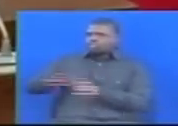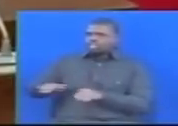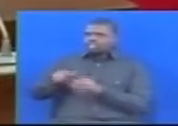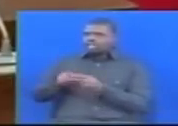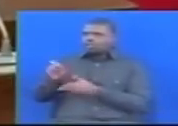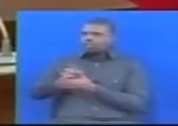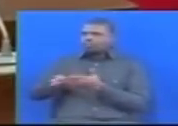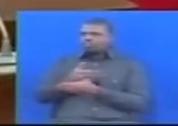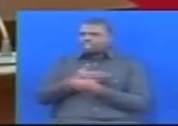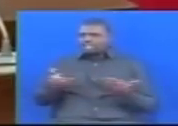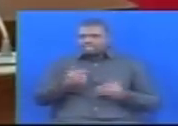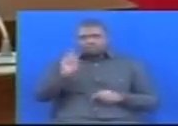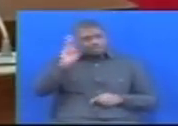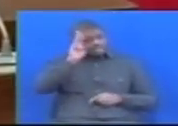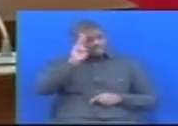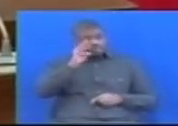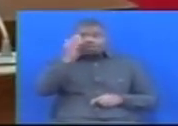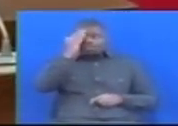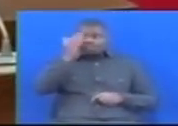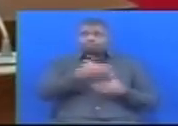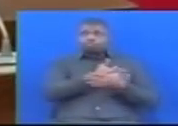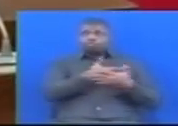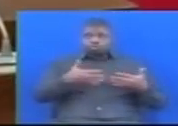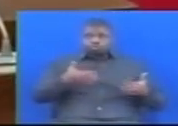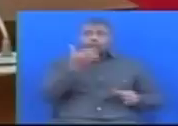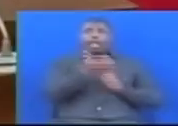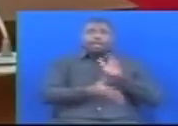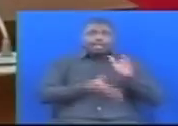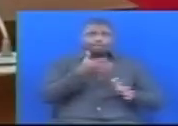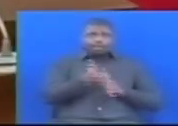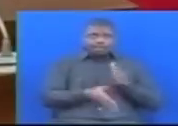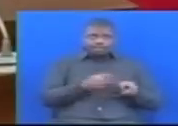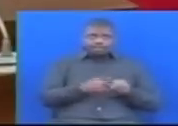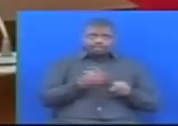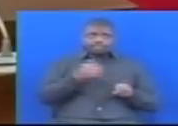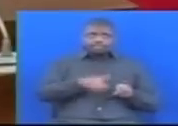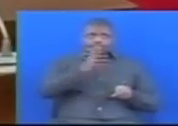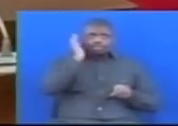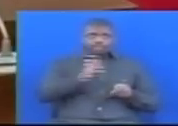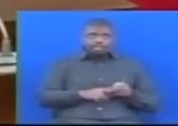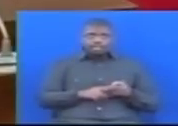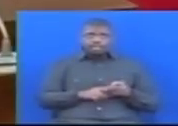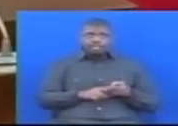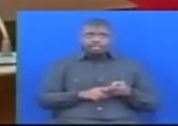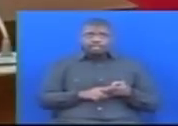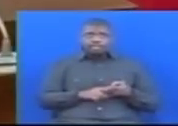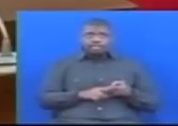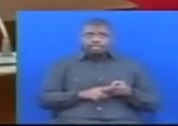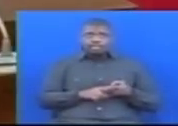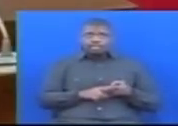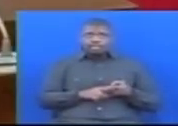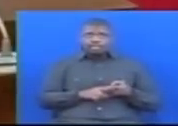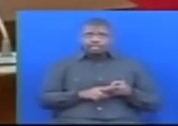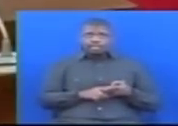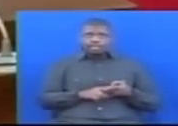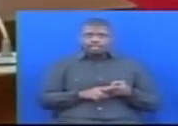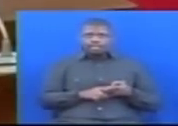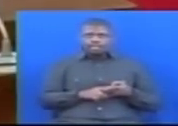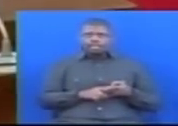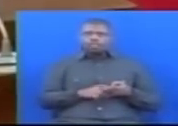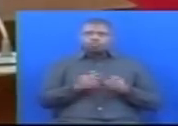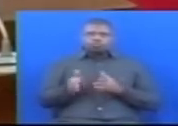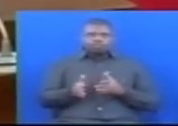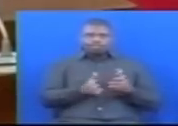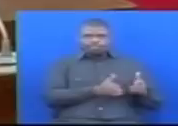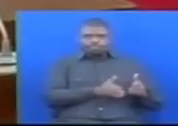wanafunzi, hata wazazi waweze kuifahamu lugha ya alama. Kwa hiyo serikali itaendelea kutenga fedha kwa ajili ya kuwezesha swala hilo. Na kwa